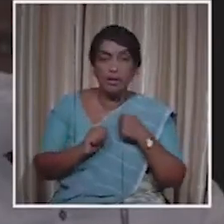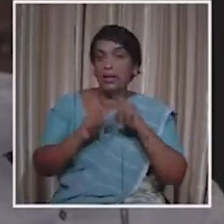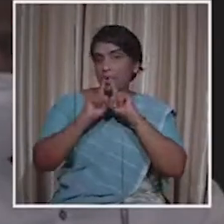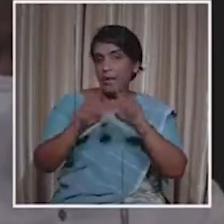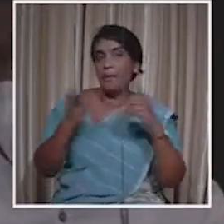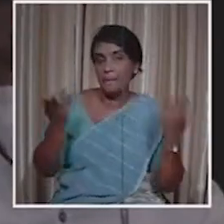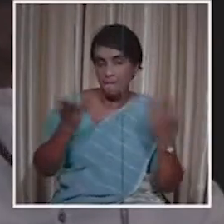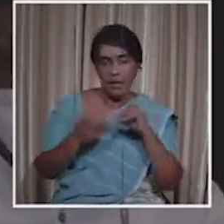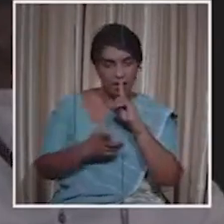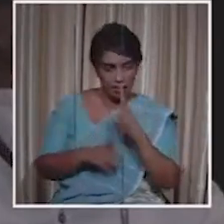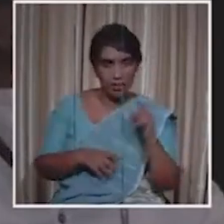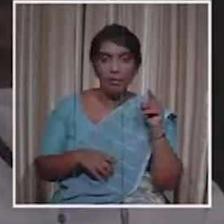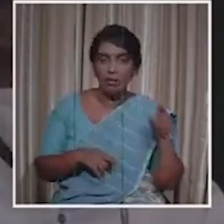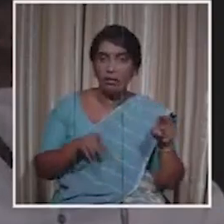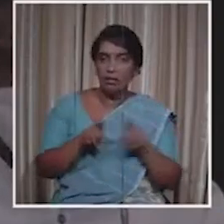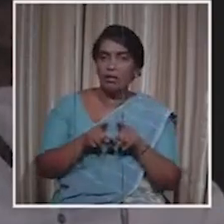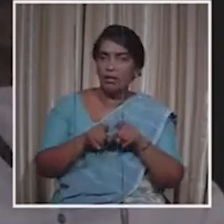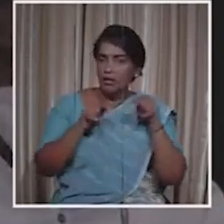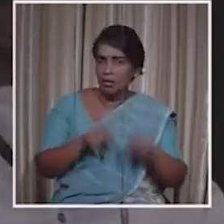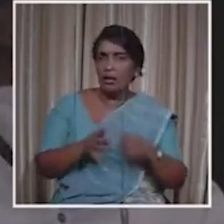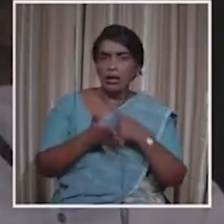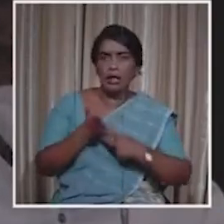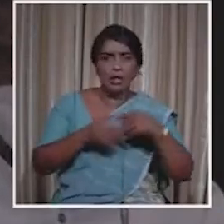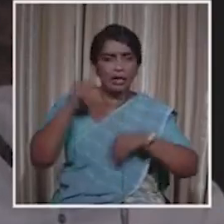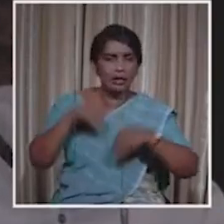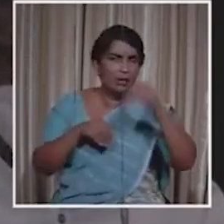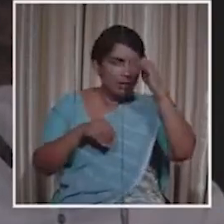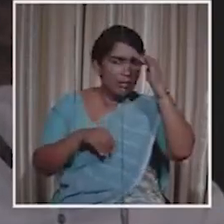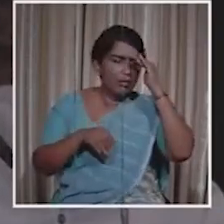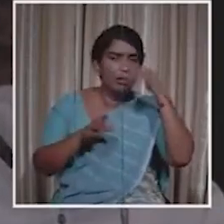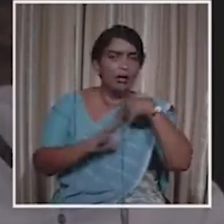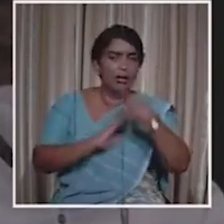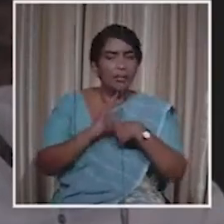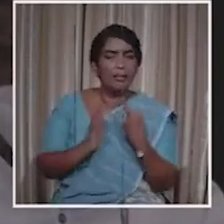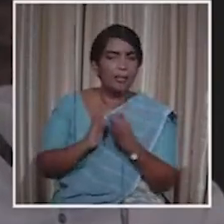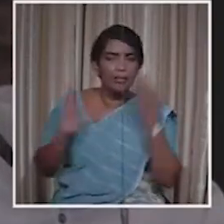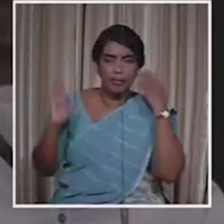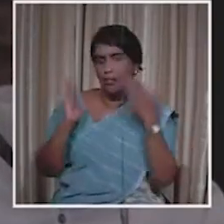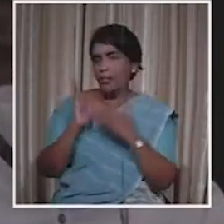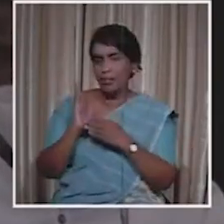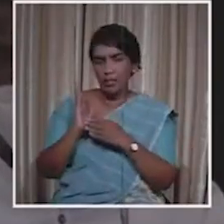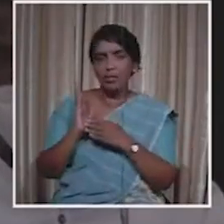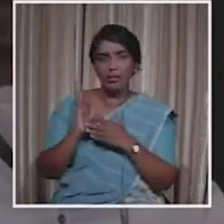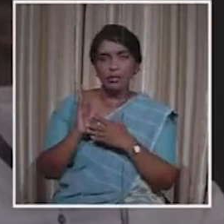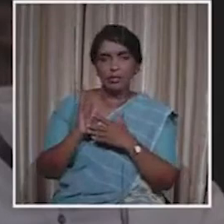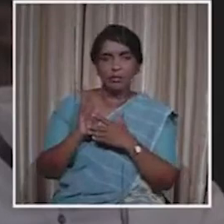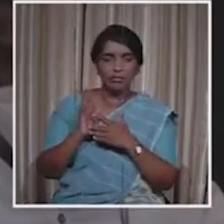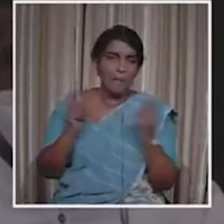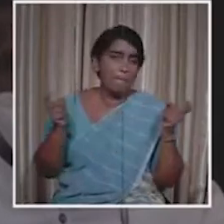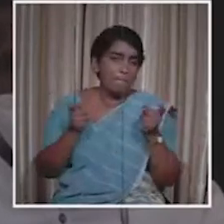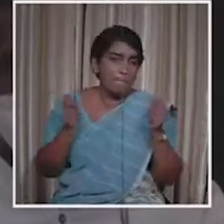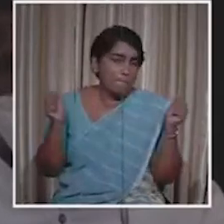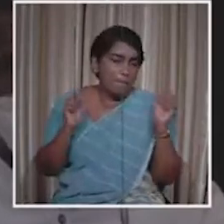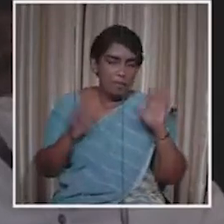அவ்வளவு தூரம் இங்கே இருக்கின்ற அரசியல் தலைவர்களிடமே இலங்கையினுடைய பொருளாதாரம் பற்றிய மிகப்பெரிய ஒரு பயம் காணப்படுகின்றது.